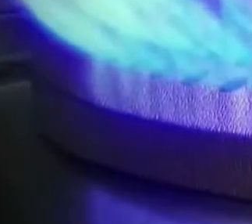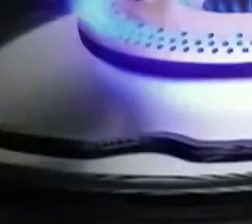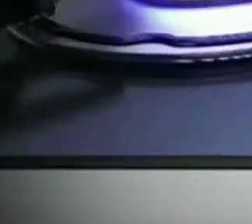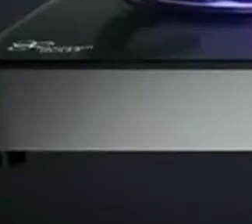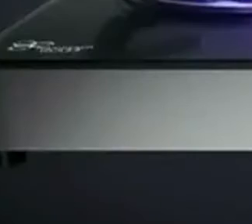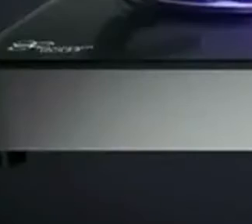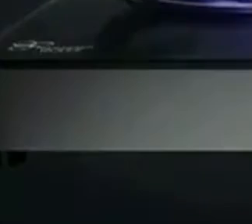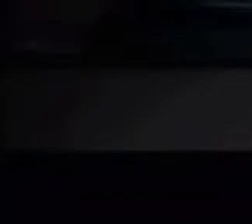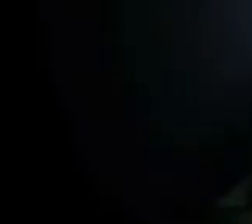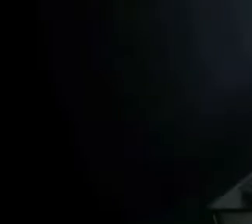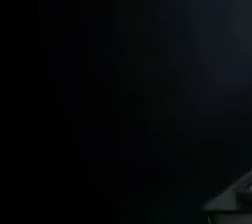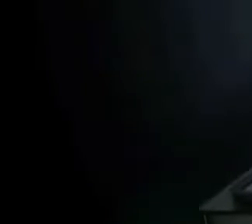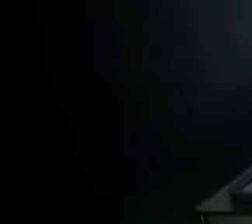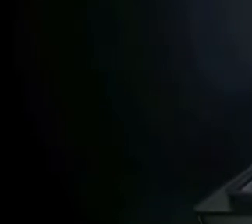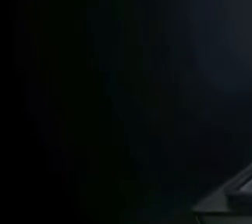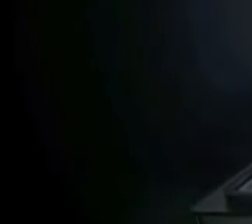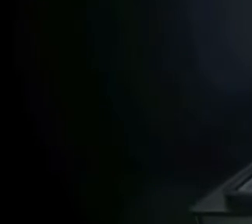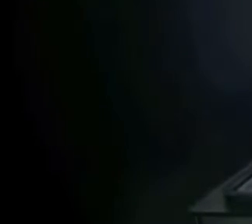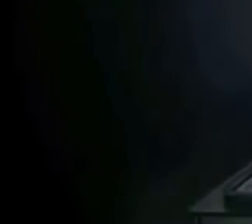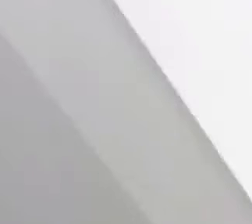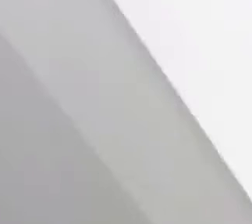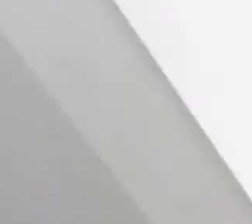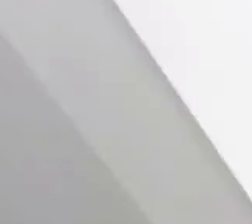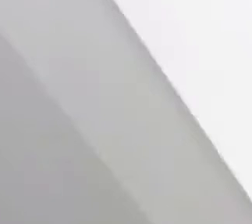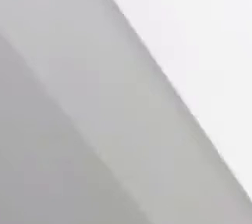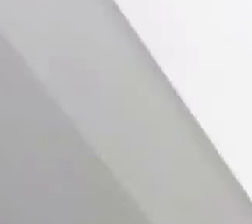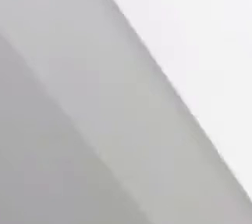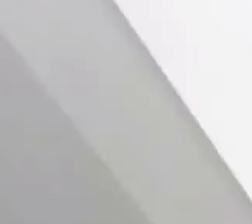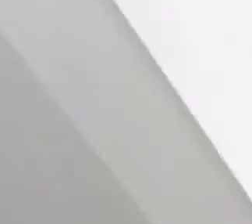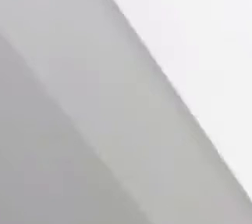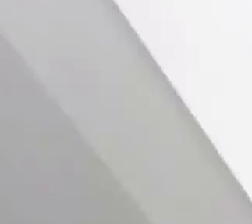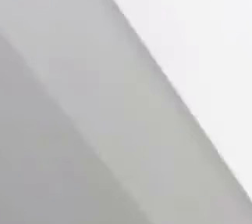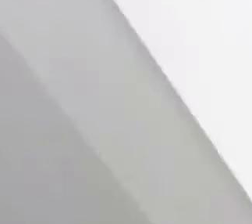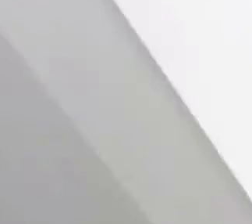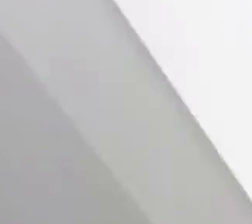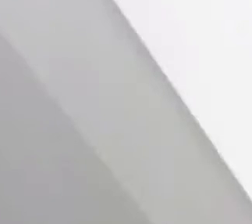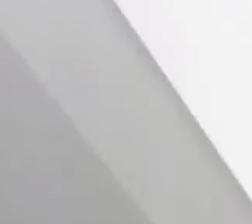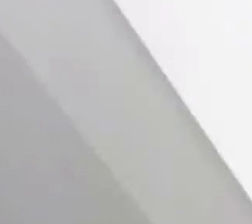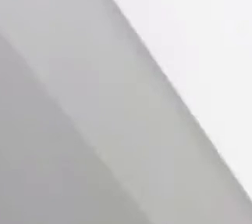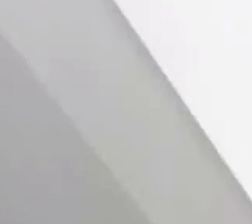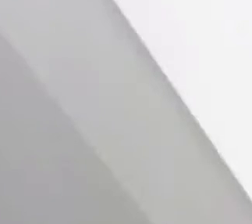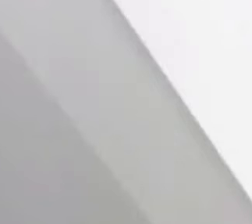सनफ्लेम होम अप्लायंसेज, सबकी पहली पसंद। सनफ्लेम, द क्लियर चॉइस।